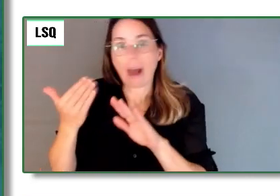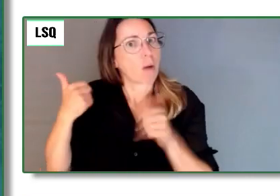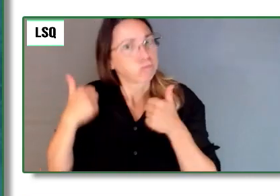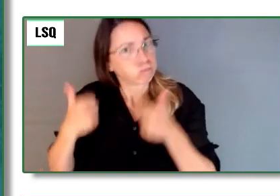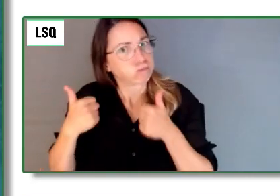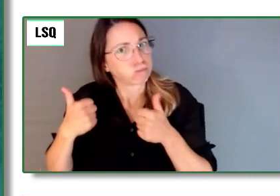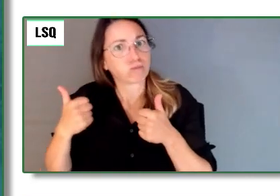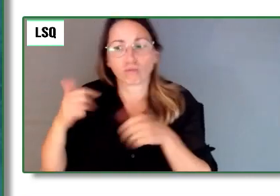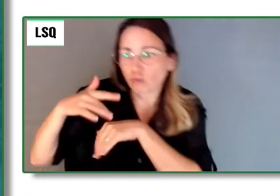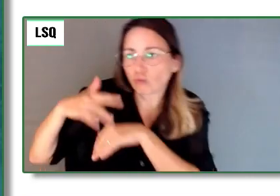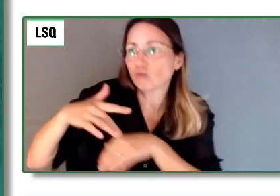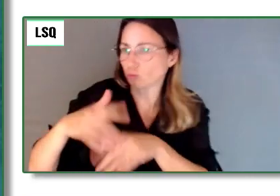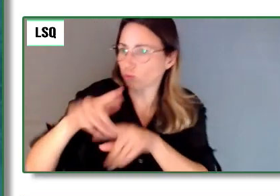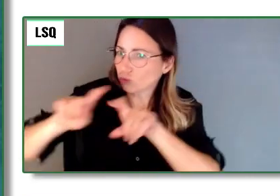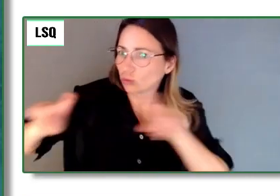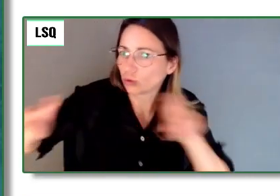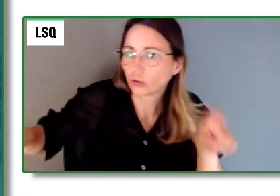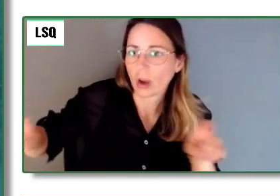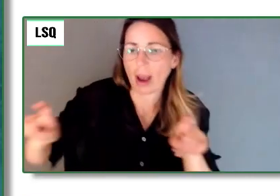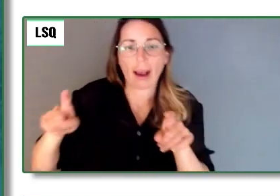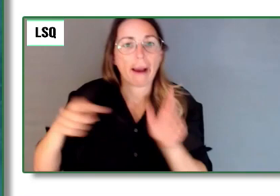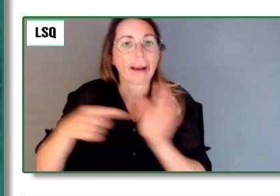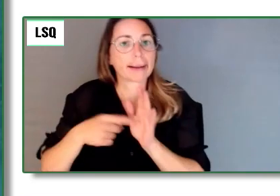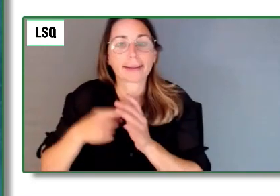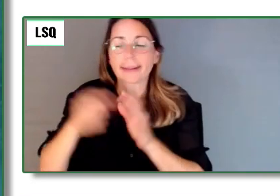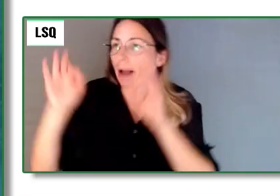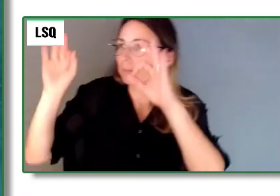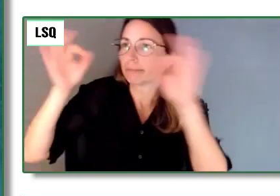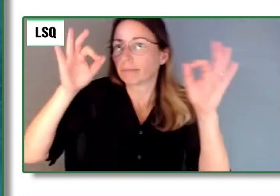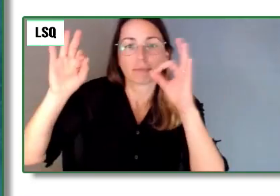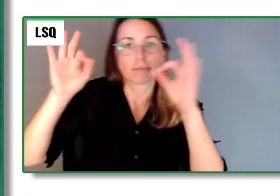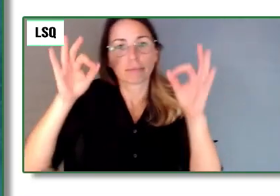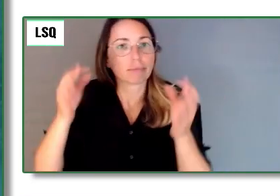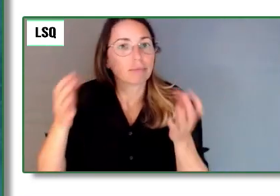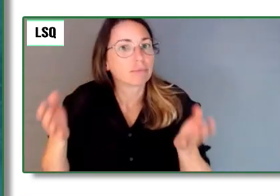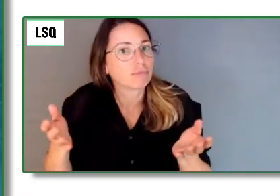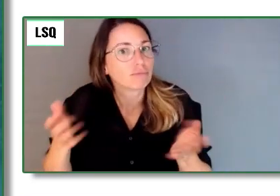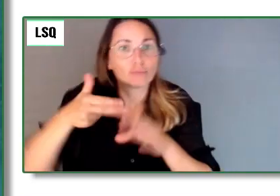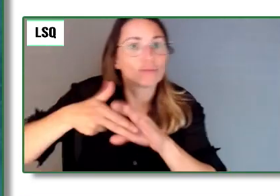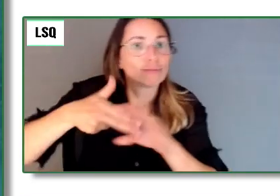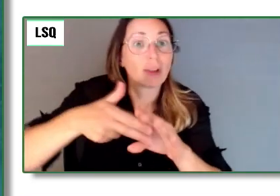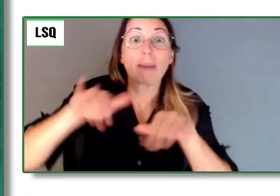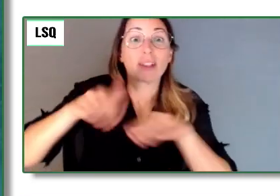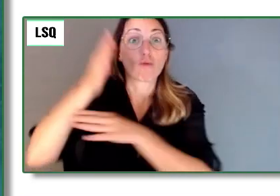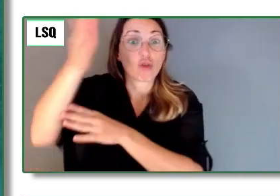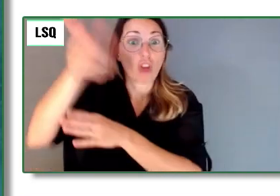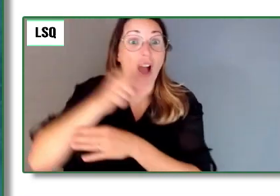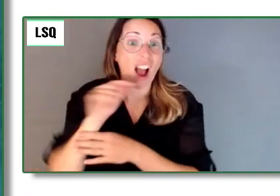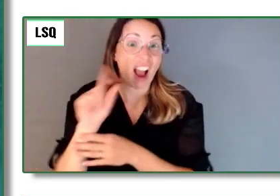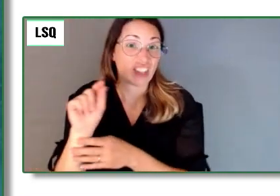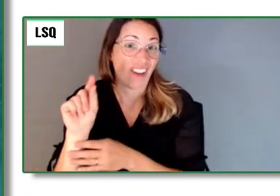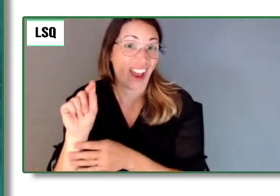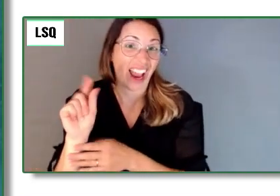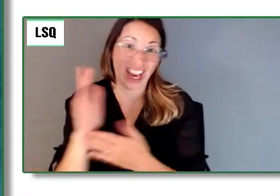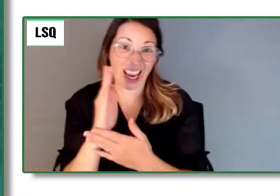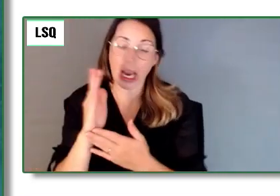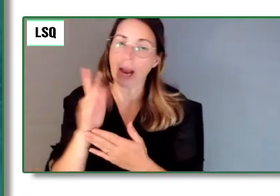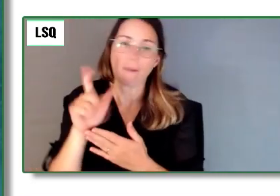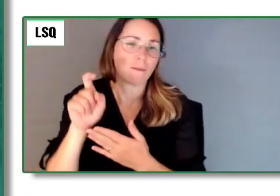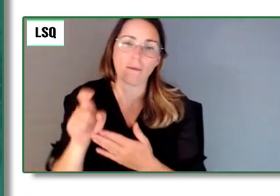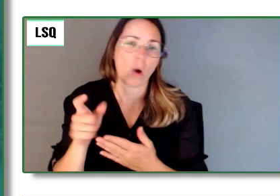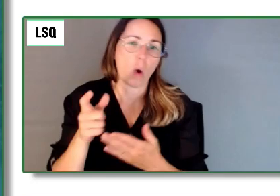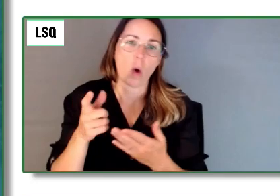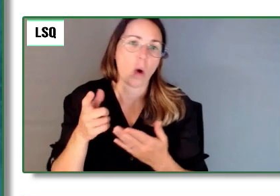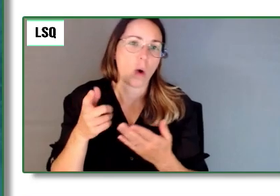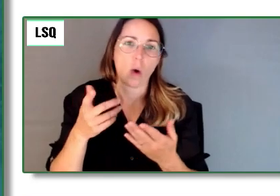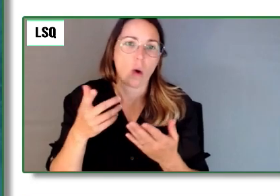j'ai dû apprendre à faire des choses sans voir, de vivre la vie comme une personne aveugle. J'ai appris le braille, j'ai donc commencé à